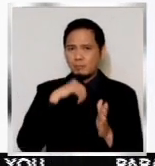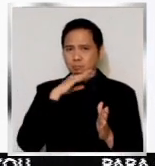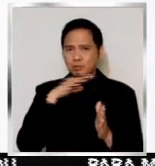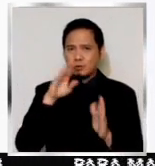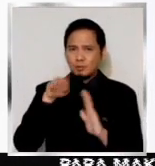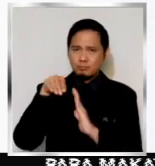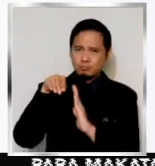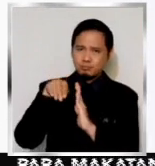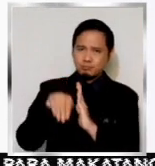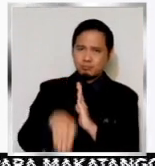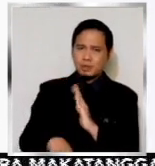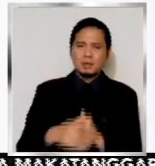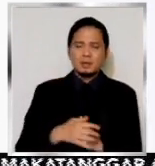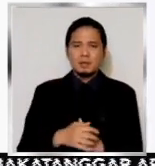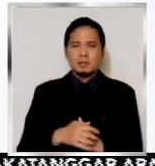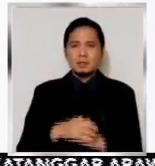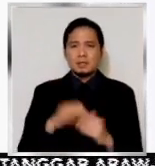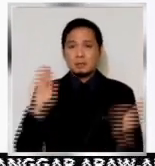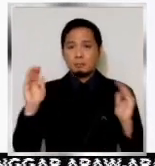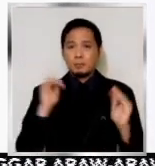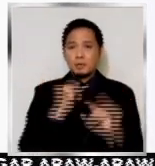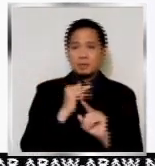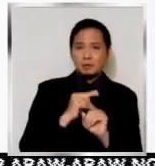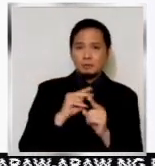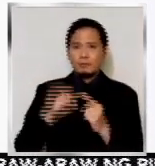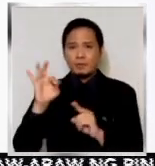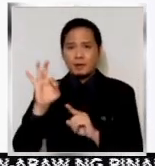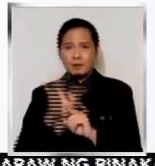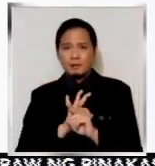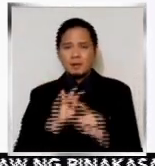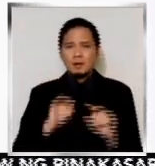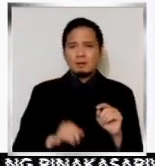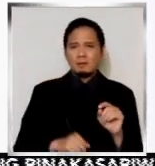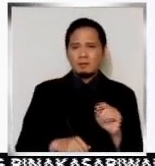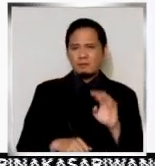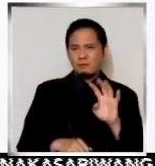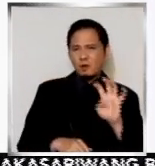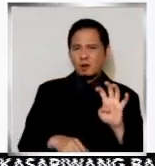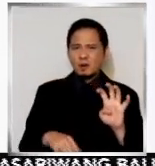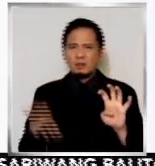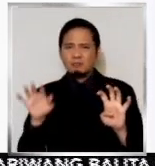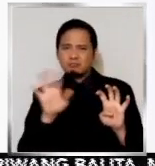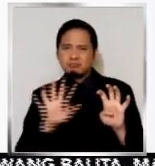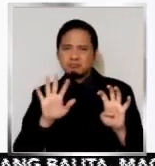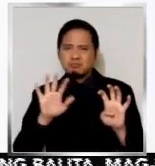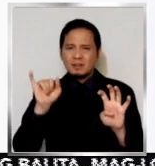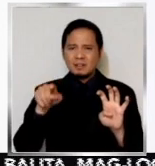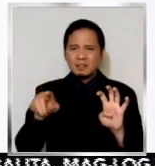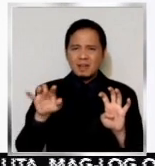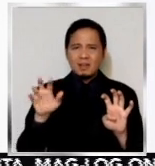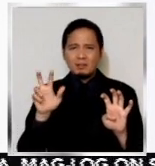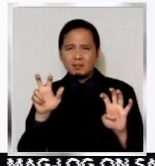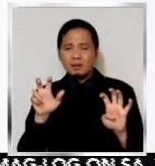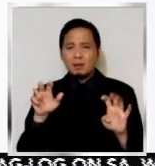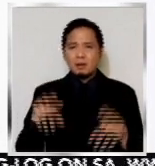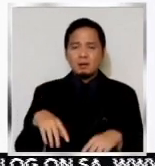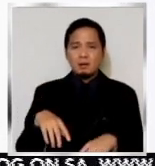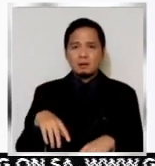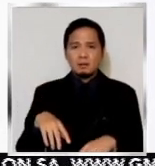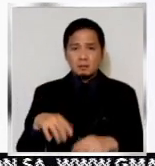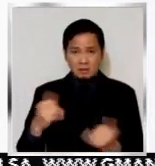ng January, 350 to 400. Ngayon, nasa ano na. Ngayong araw na ito, ang pork tiempo, ranging